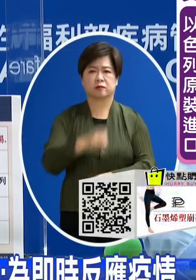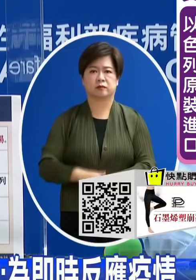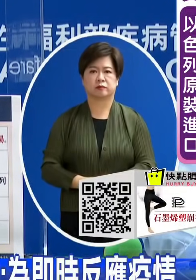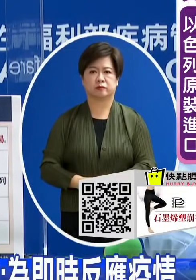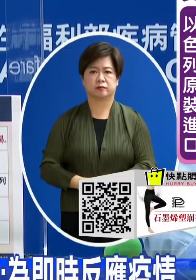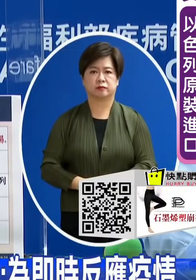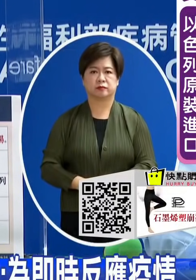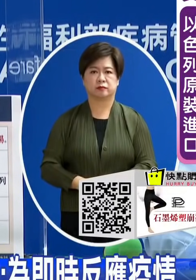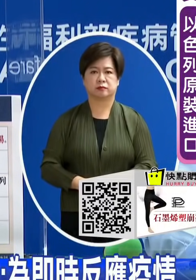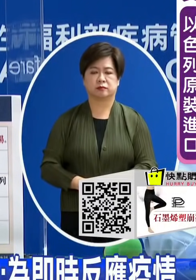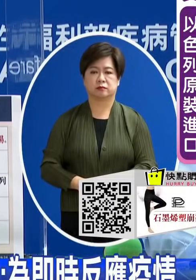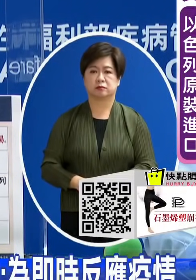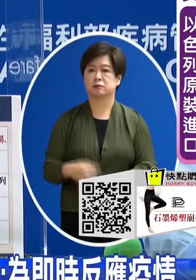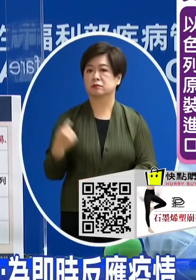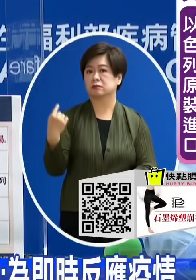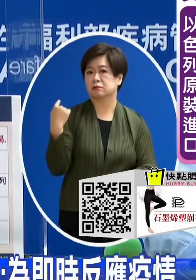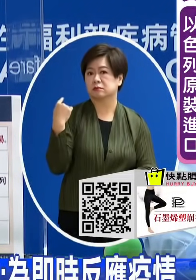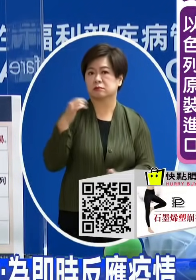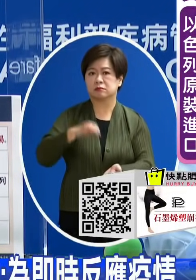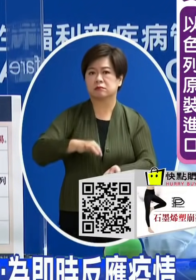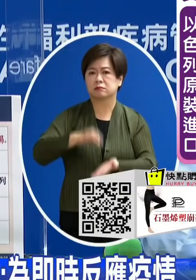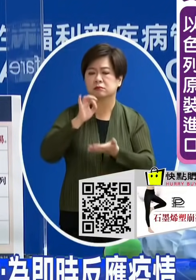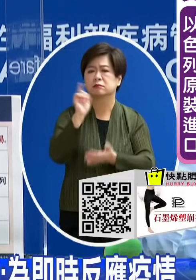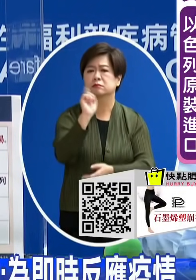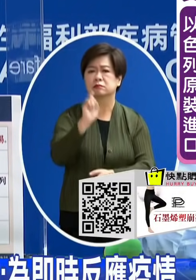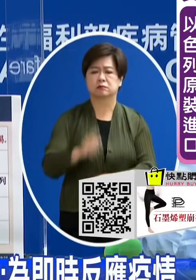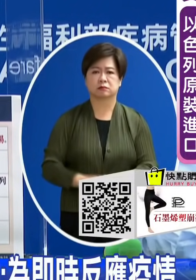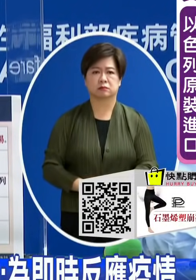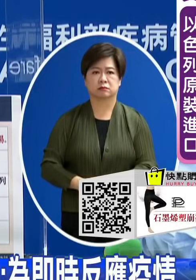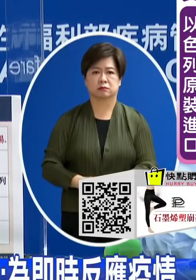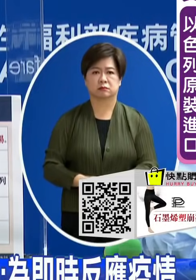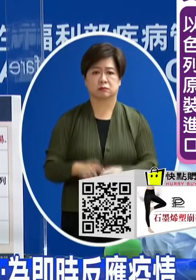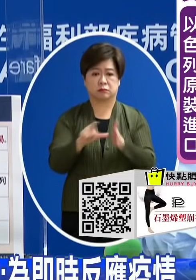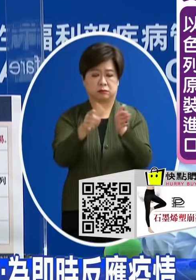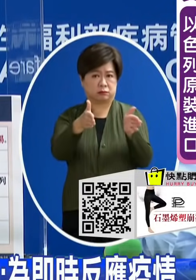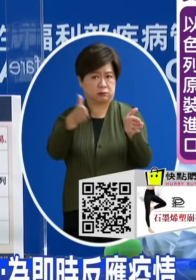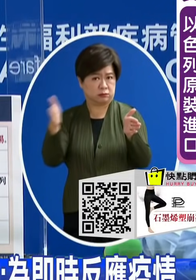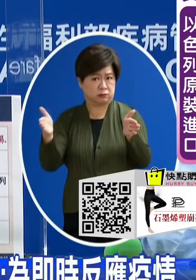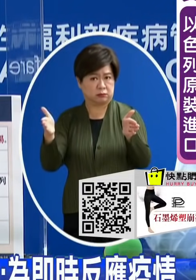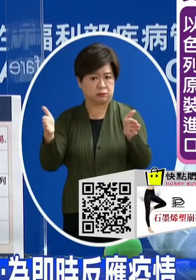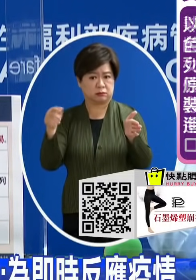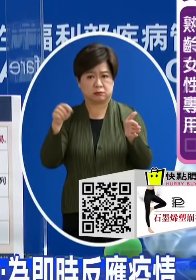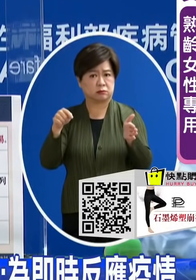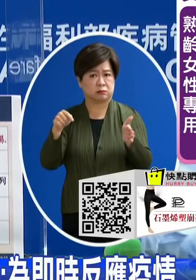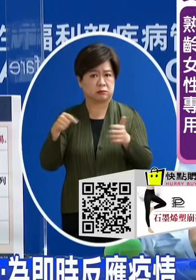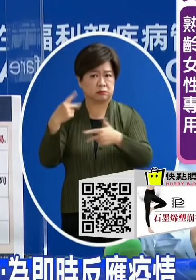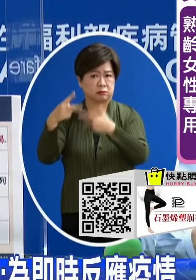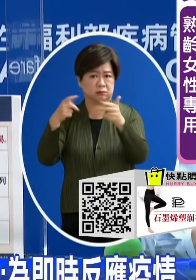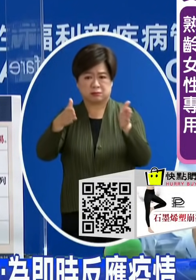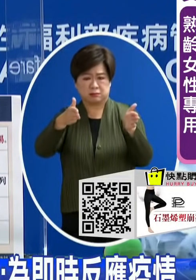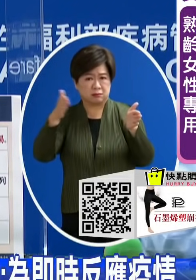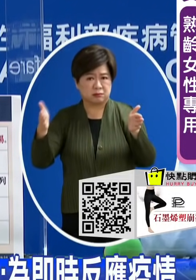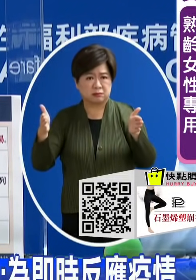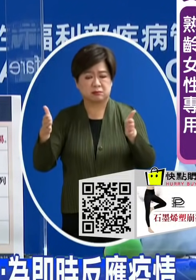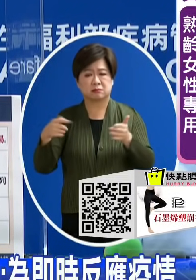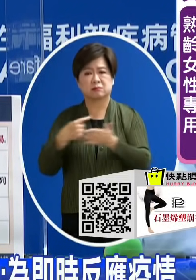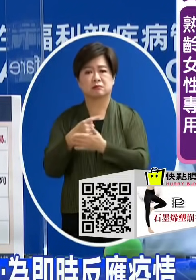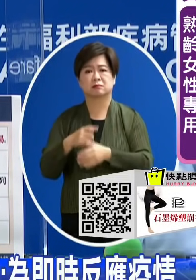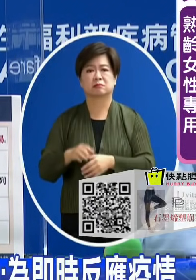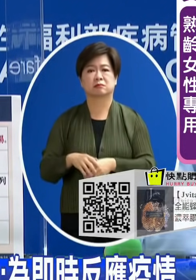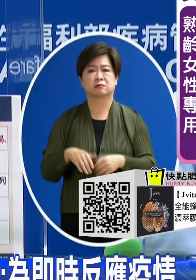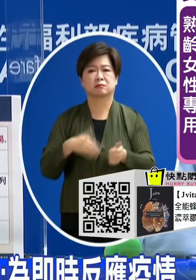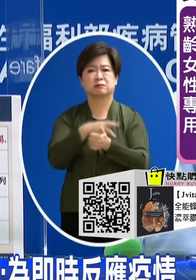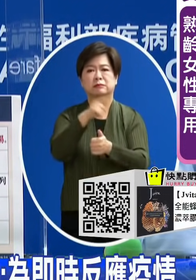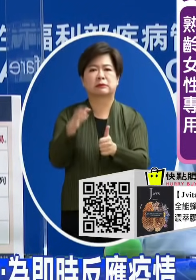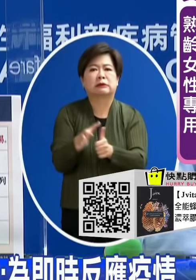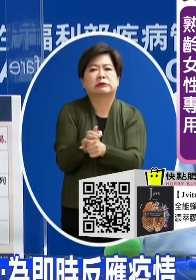在昨天也特别讲，就是说我们这个延长里面，好，不是说延长，只是这样让大家陷在这个